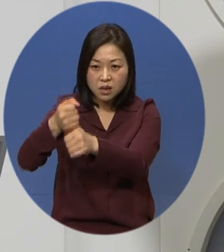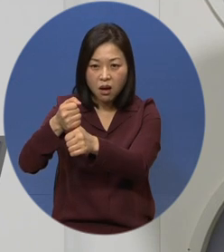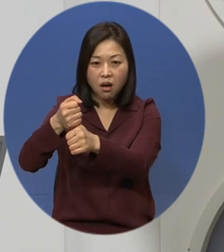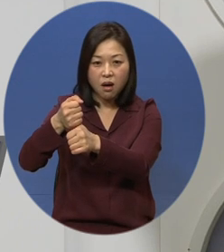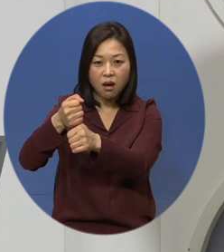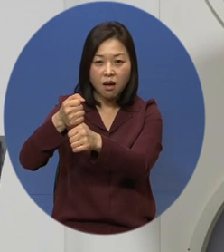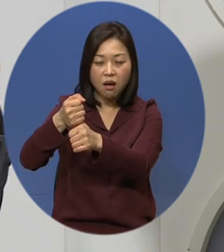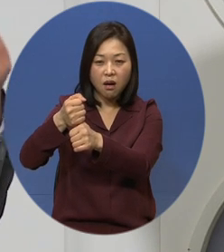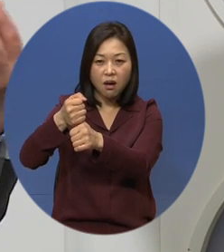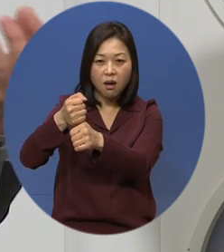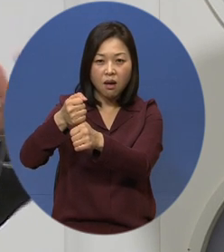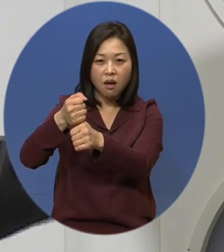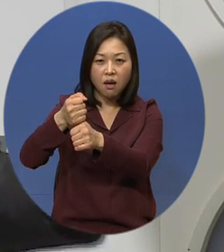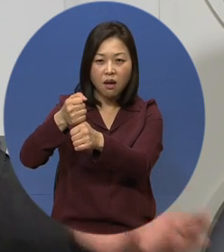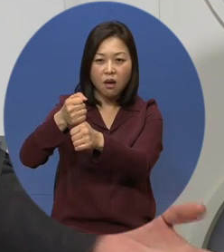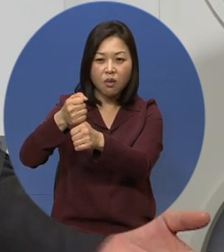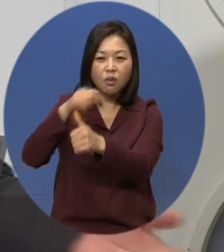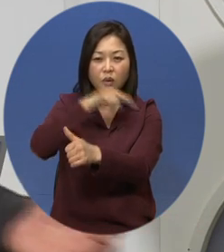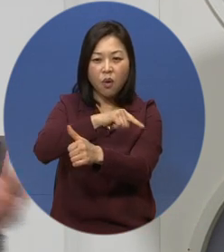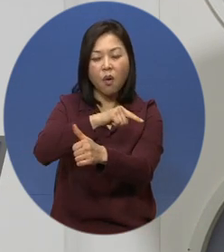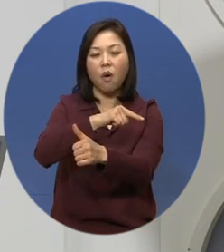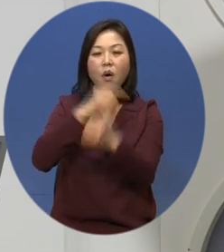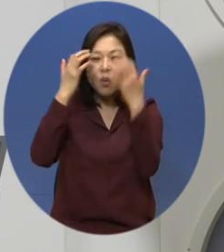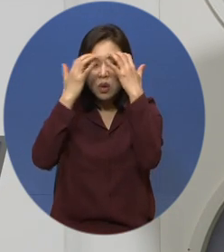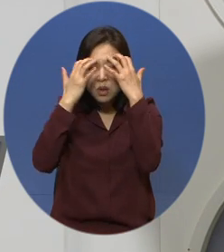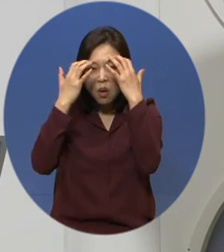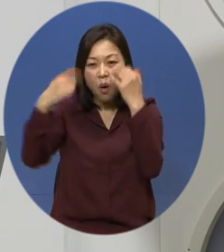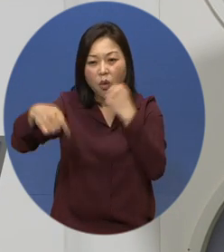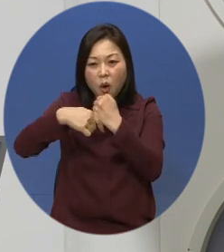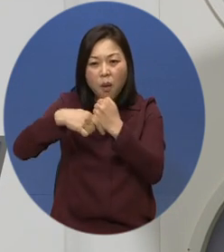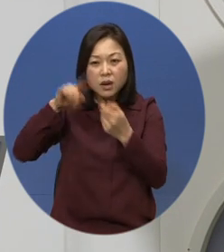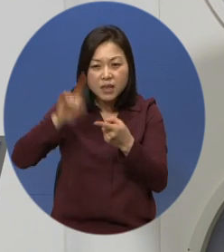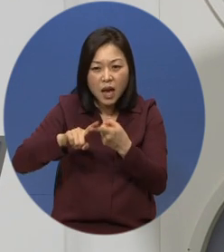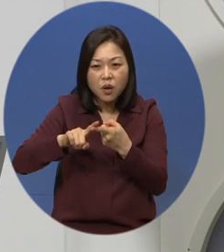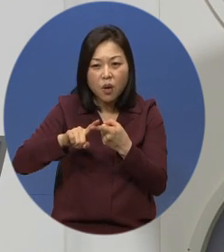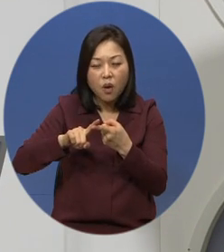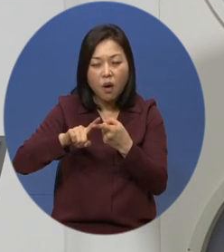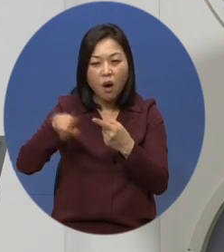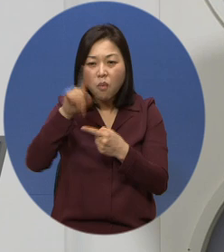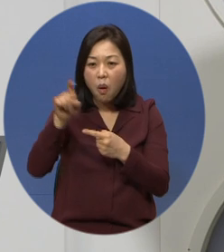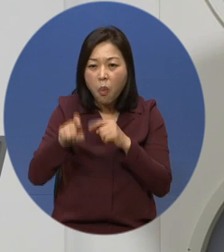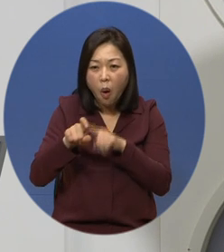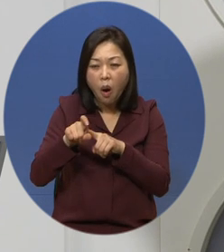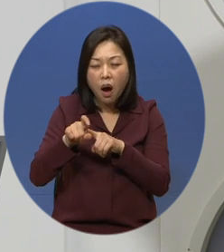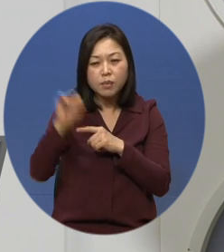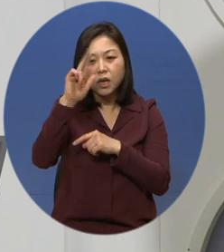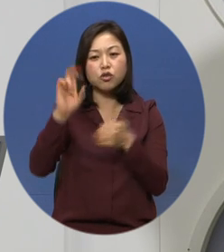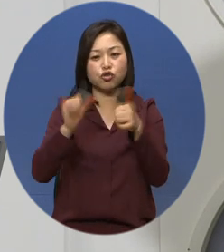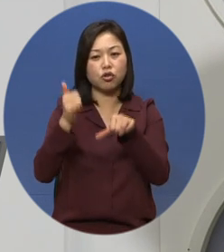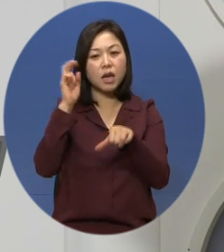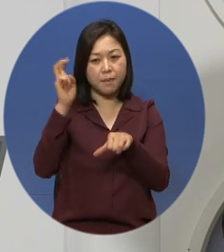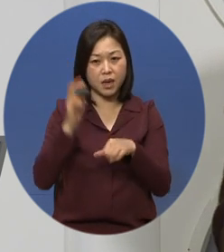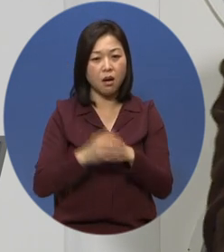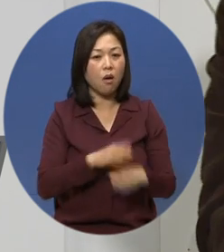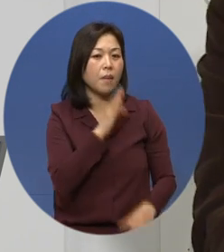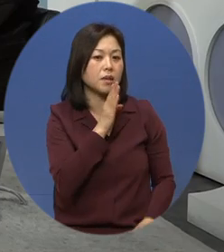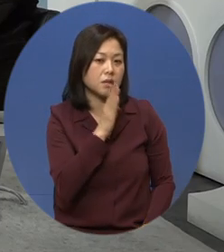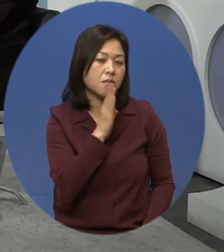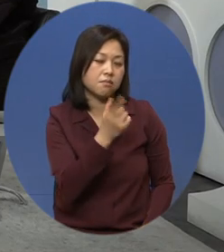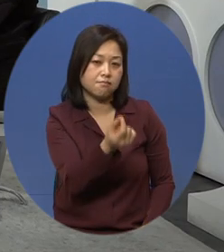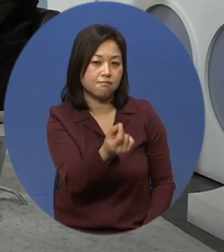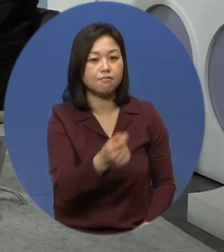잡혀가서 고상한 고대어 겪고 어 의문사로 죽었을지도 모릅니다 아 진짜 입니다 예